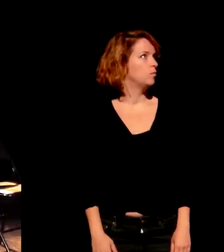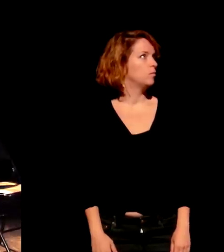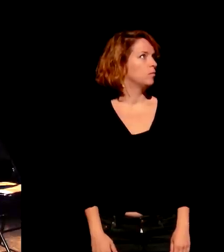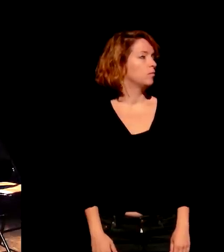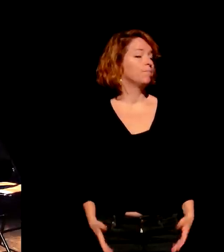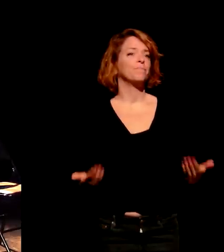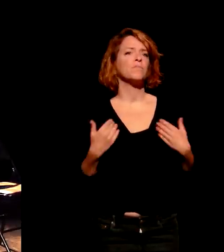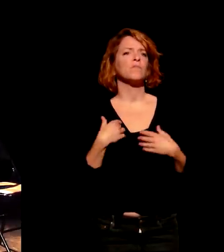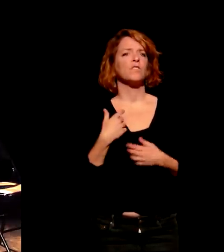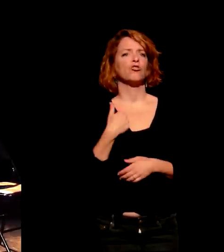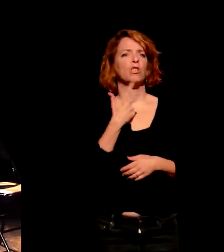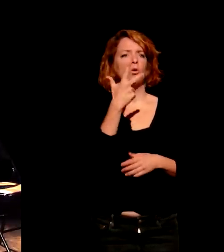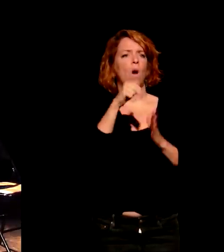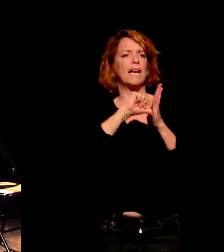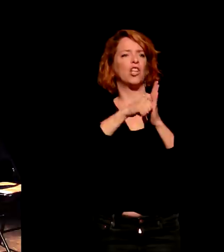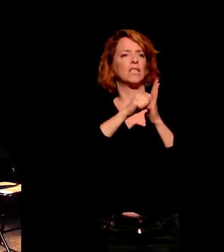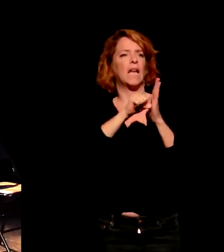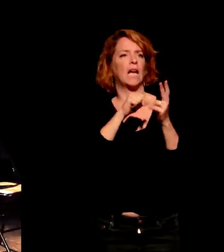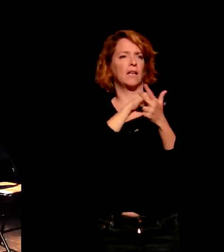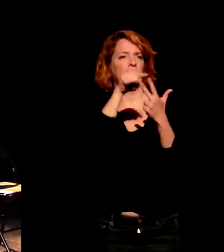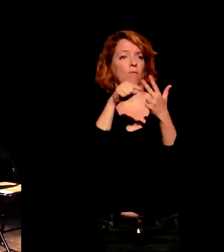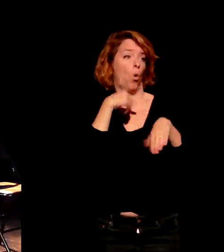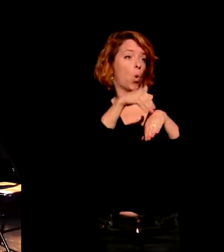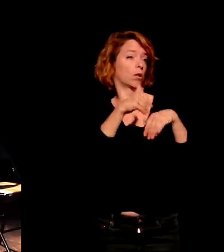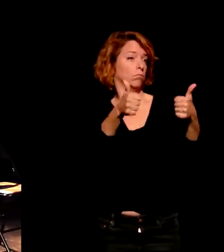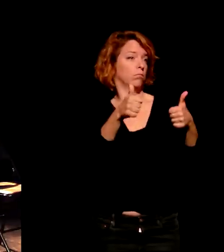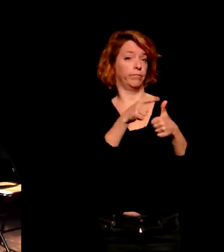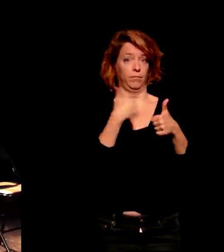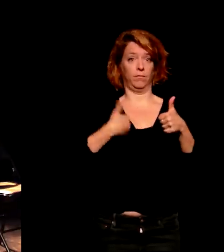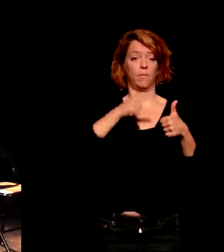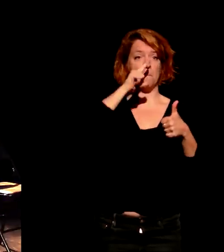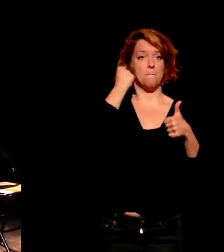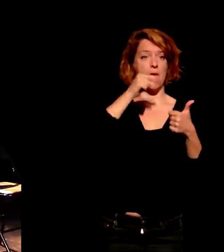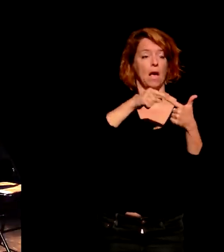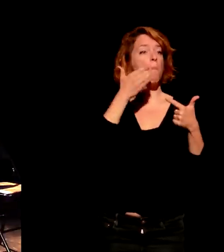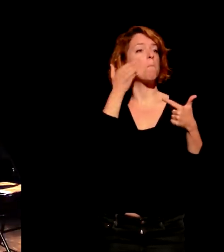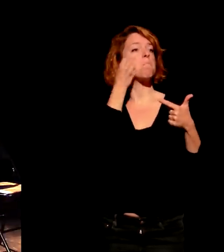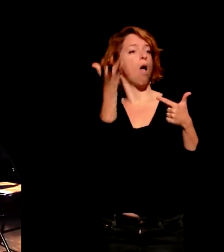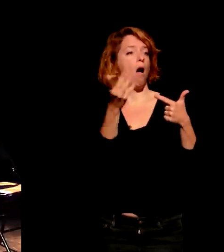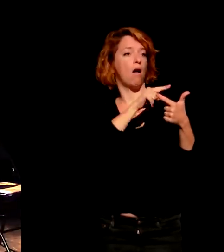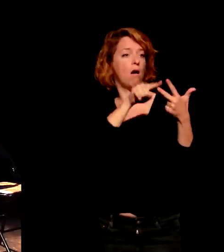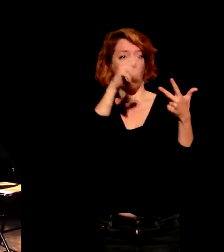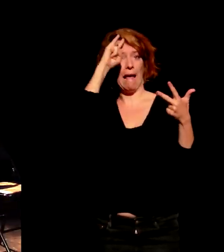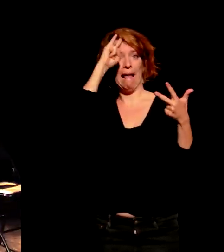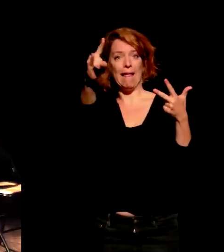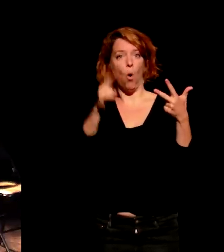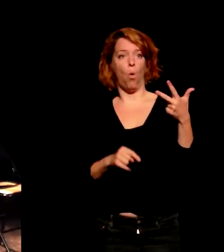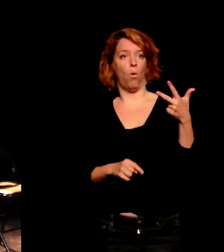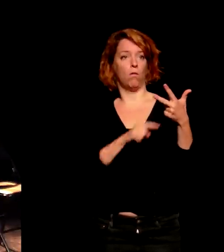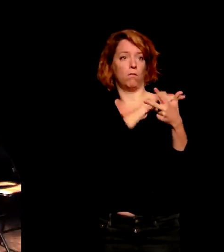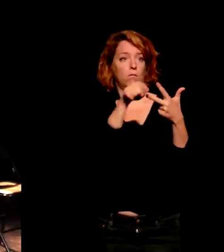J'ai trois identités qui sont assez confortables en société, je vous les conseille à l'occasion. Je suis un mec blanc hétérosexuel. Ça va,